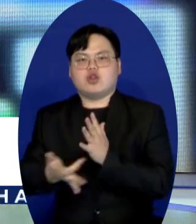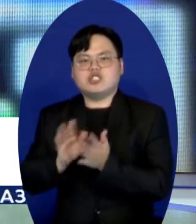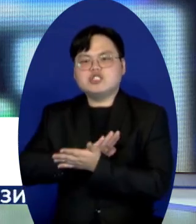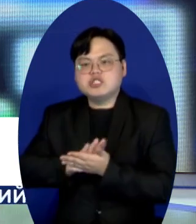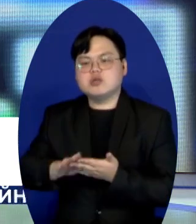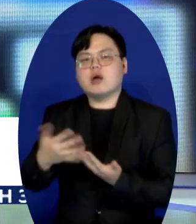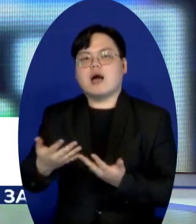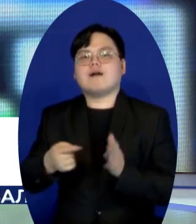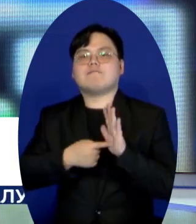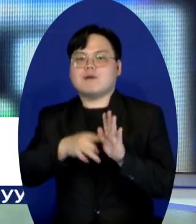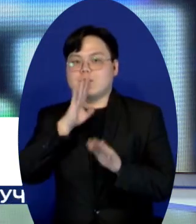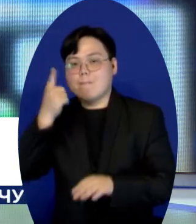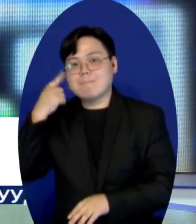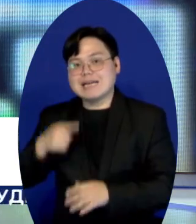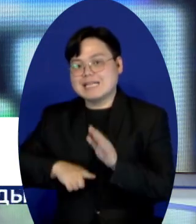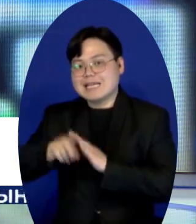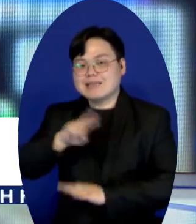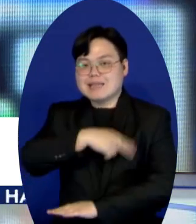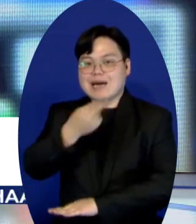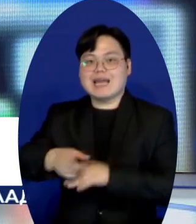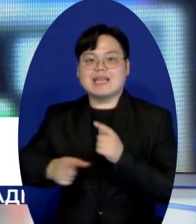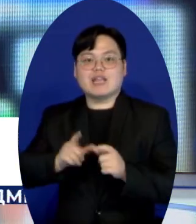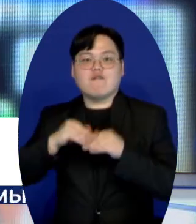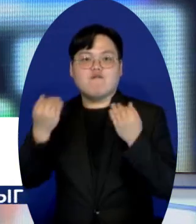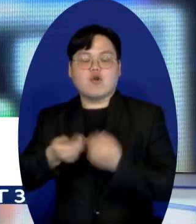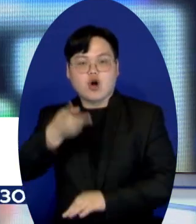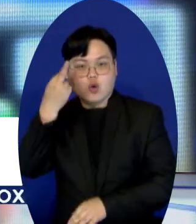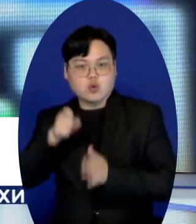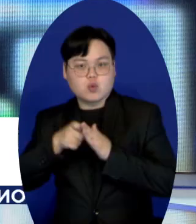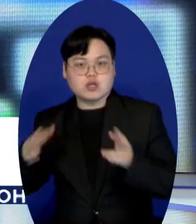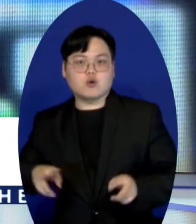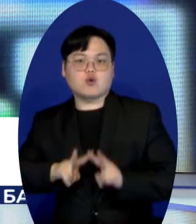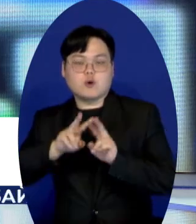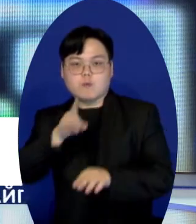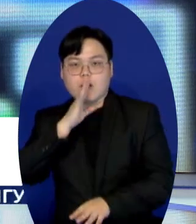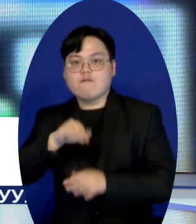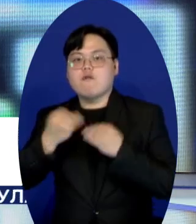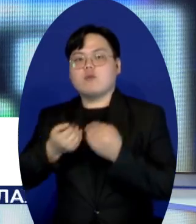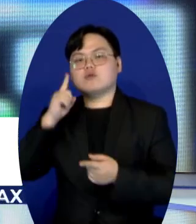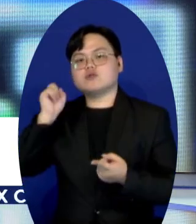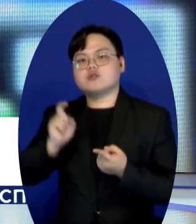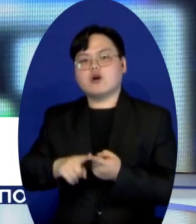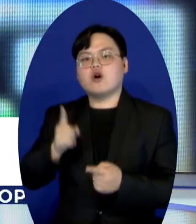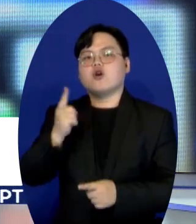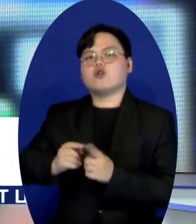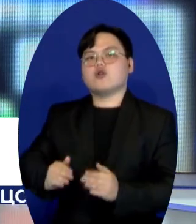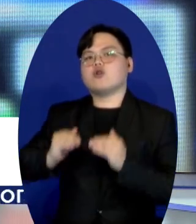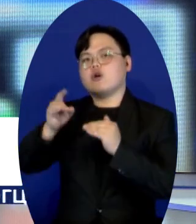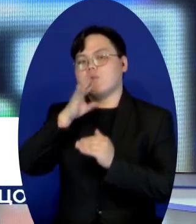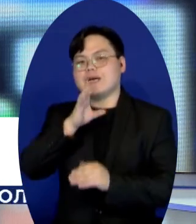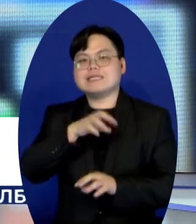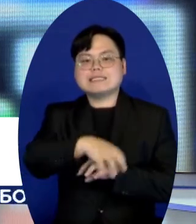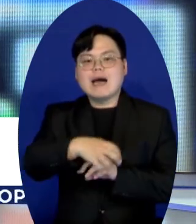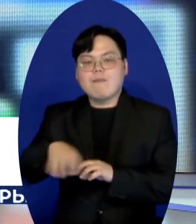танилцуулах юм байна. Маргааш эхлэх Дархны эдийн засгийн форум 2 хоног үргэлжлэх юм байна. За форумын гол зорилго нь орон нутгийг хөгжүүлэхэд салбар хоорондын